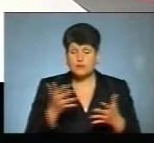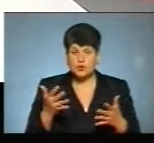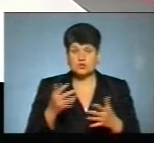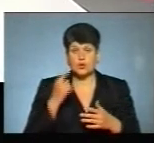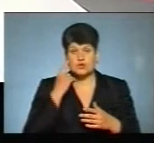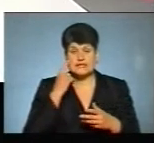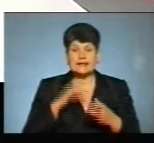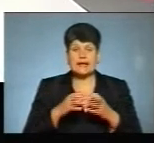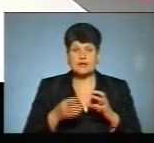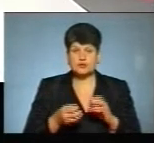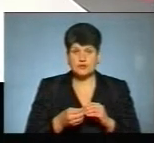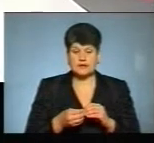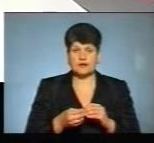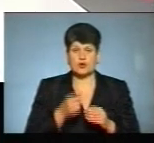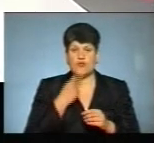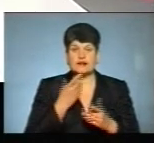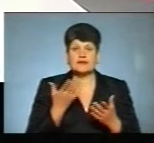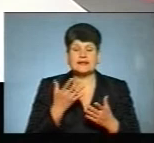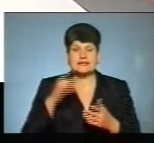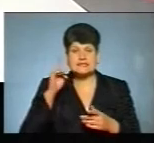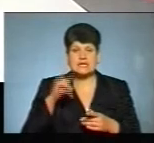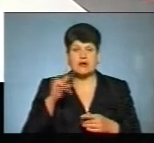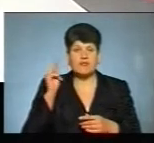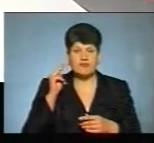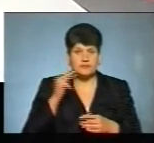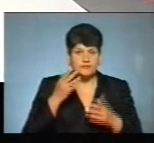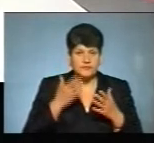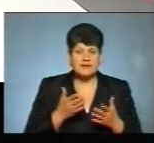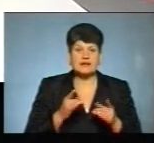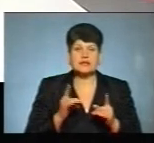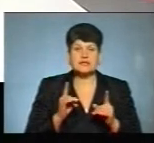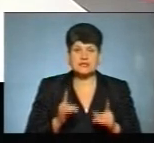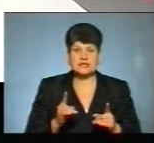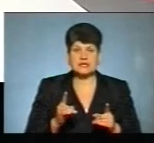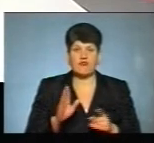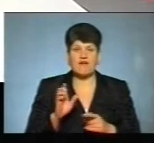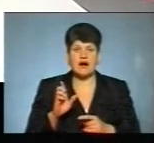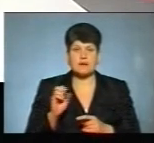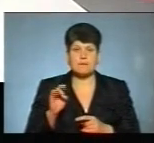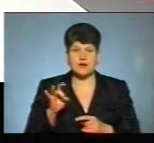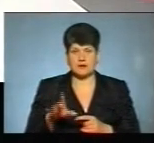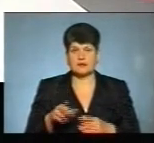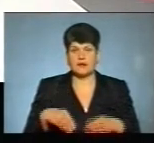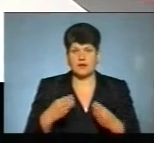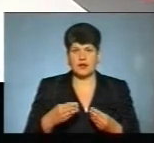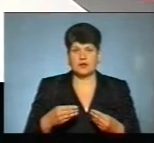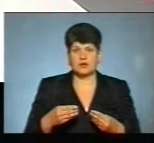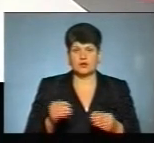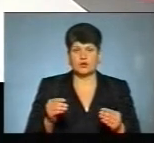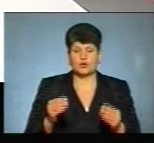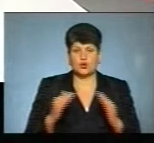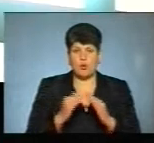результат знань наших учнів і говорити, які знання закріпили той вчитель, який тільки у Вайбері дає домашні завдання, не пояснюючи